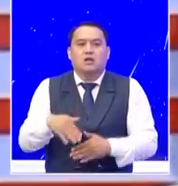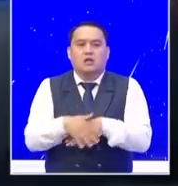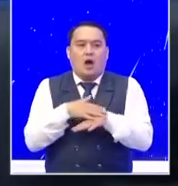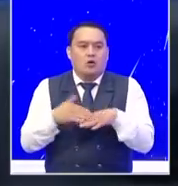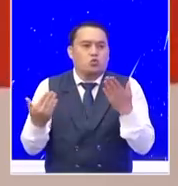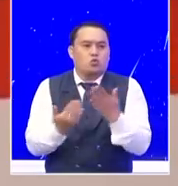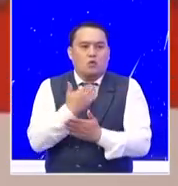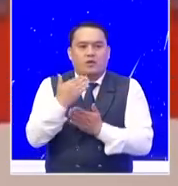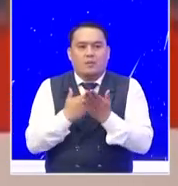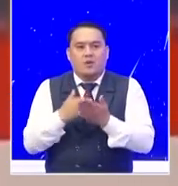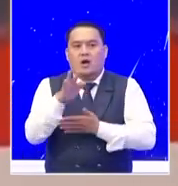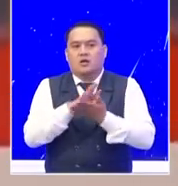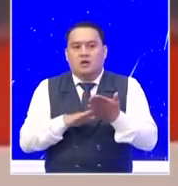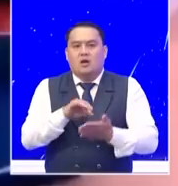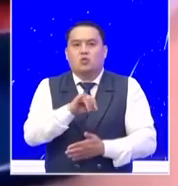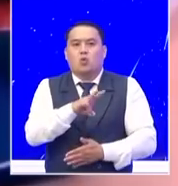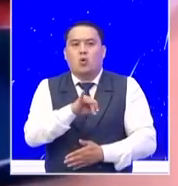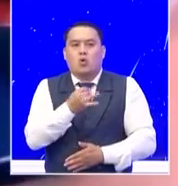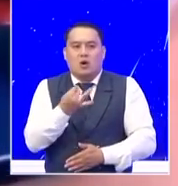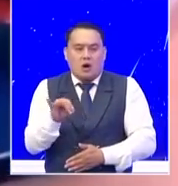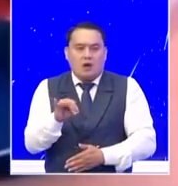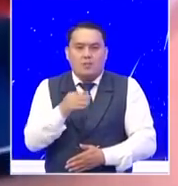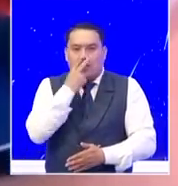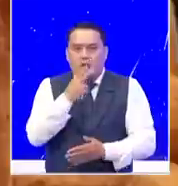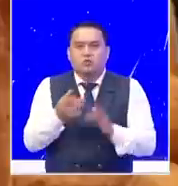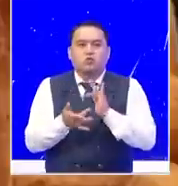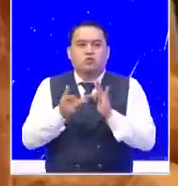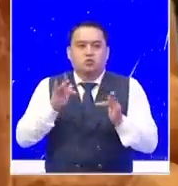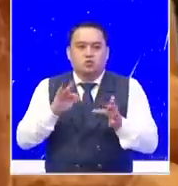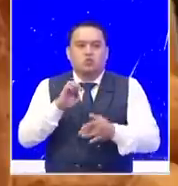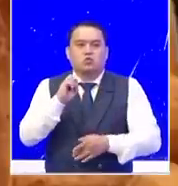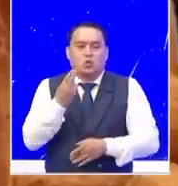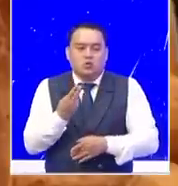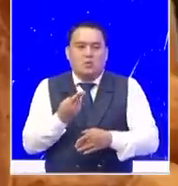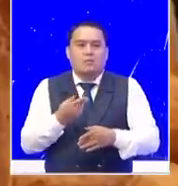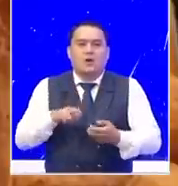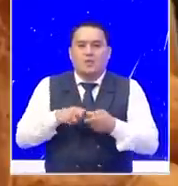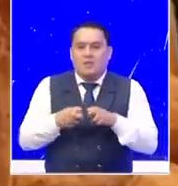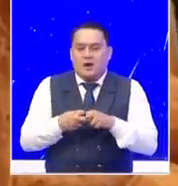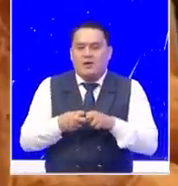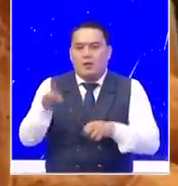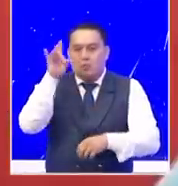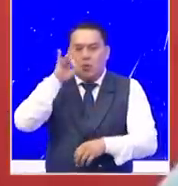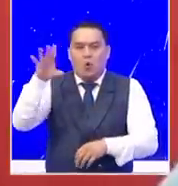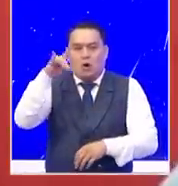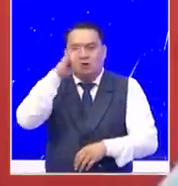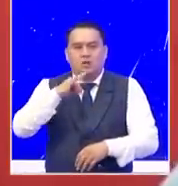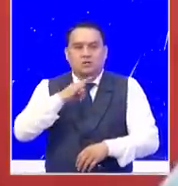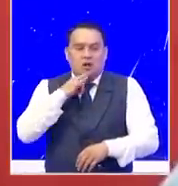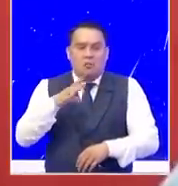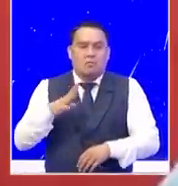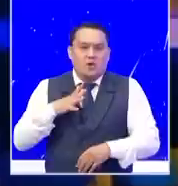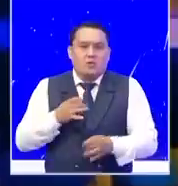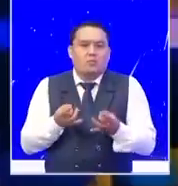Новая передача стала продолжением «Айтуға оңай» и отразила социальные проблемы общества. Однако становление популярных казахстанских ток-шоу